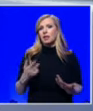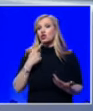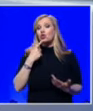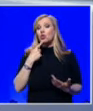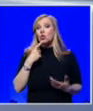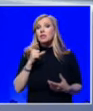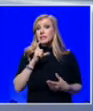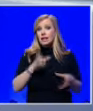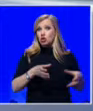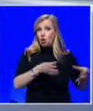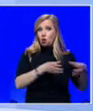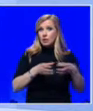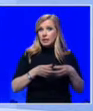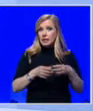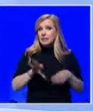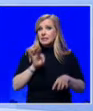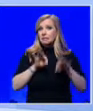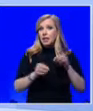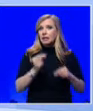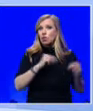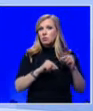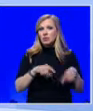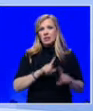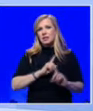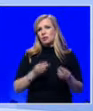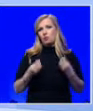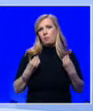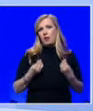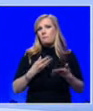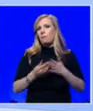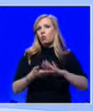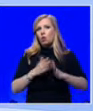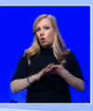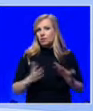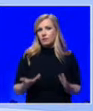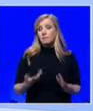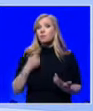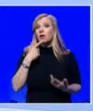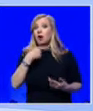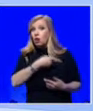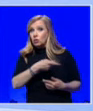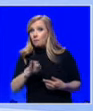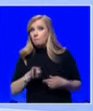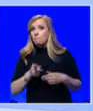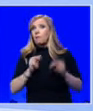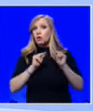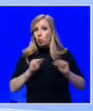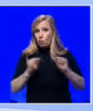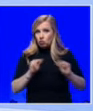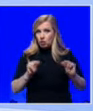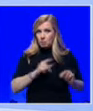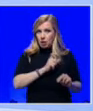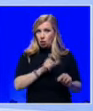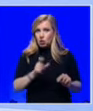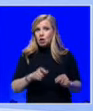секционните избирателни комисии не са добре подготвени. Ако тези хора са обучени